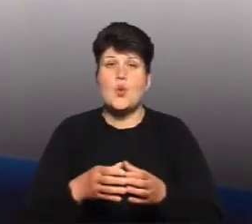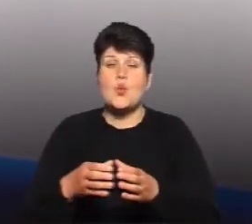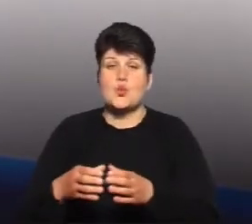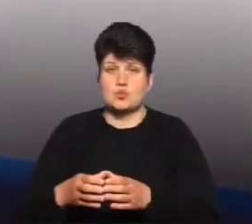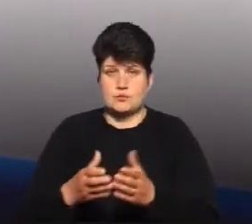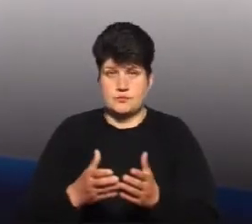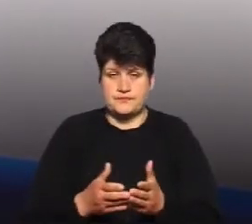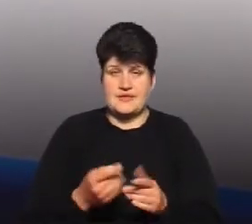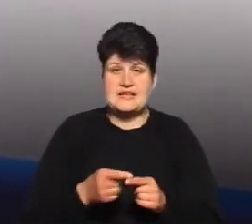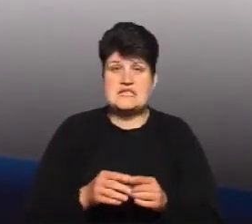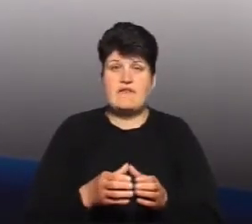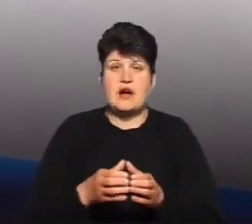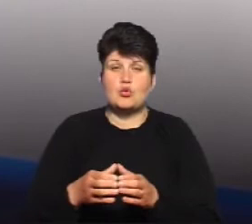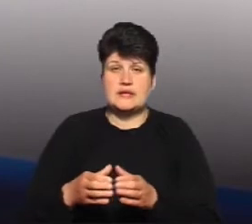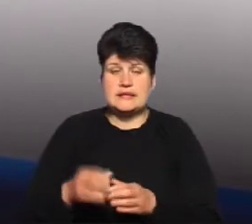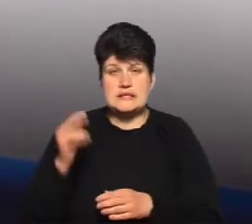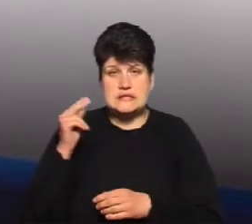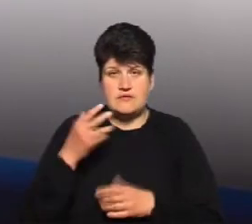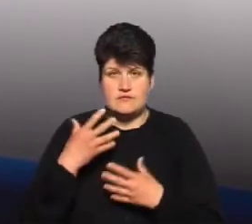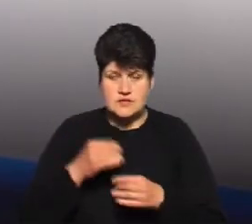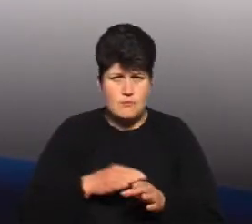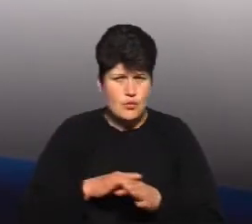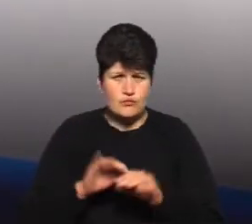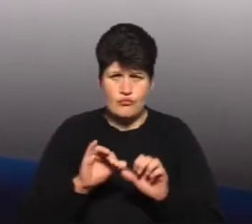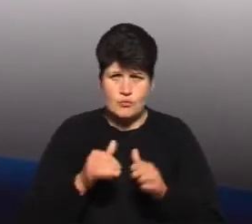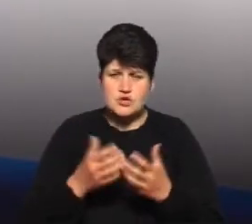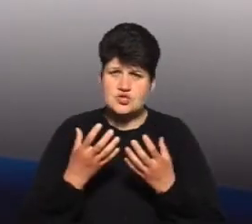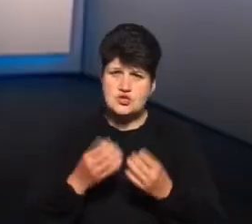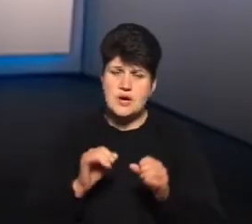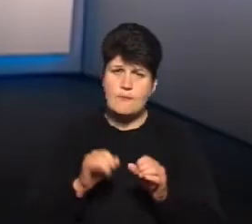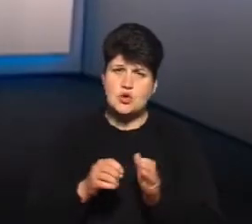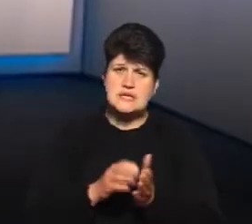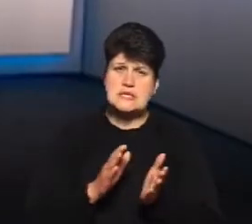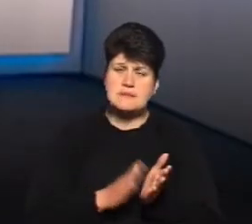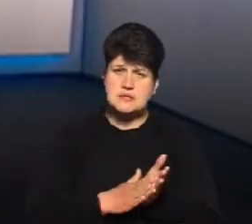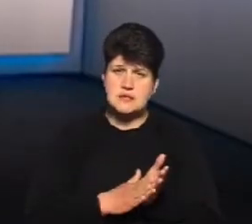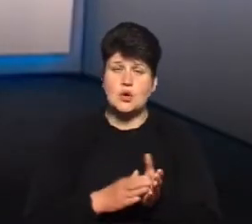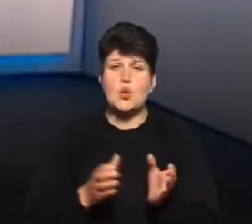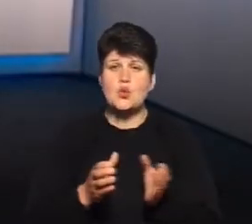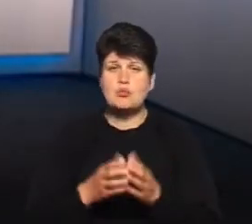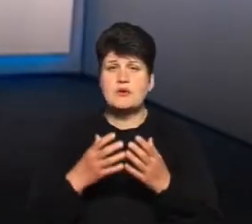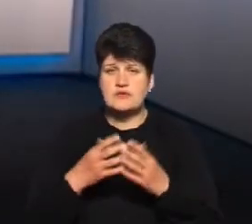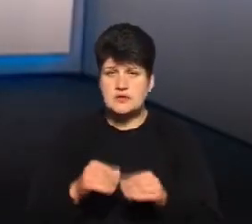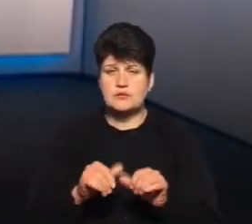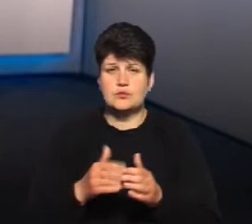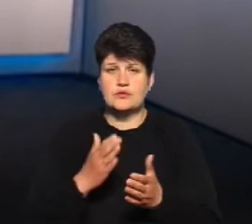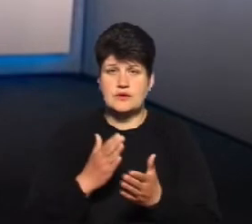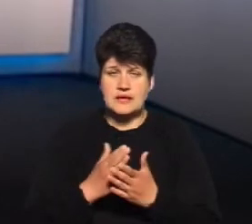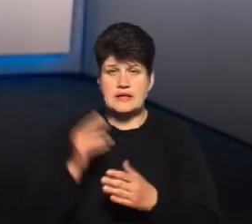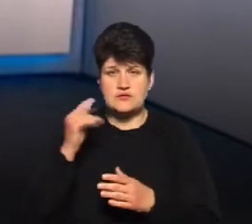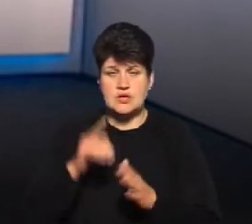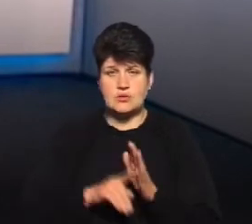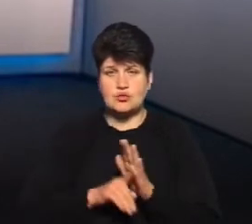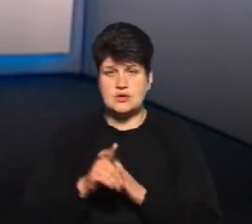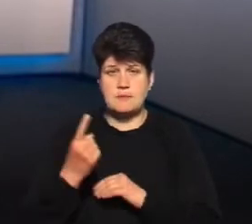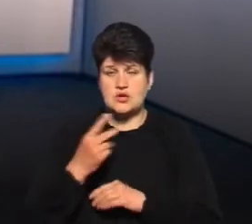оці факультети, так, на заняття, вони вже повністю сформовані, чи ще можна якось записатися? Групи, звісно, вже сформовані. Навчання в нас вже почалося з 1